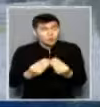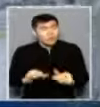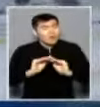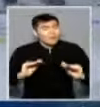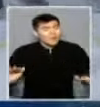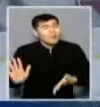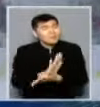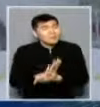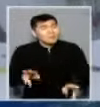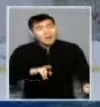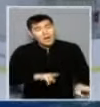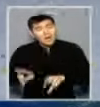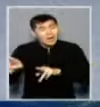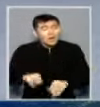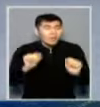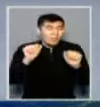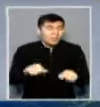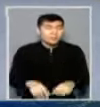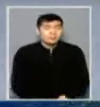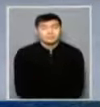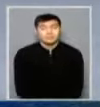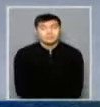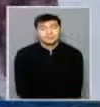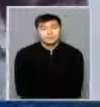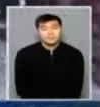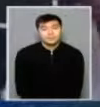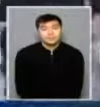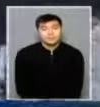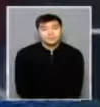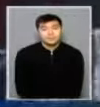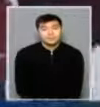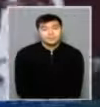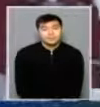балалар тегін конькимен сырғанай алады. Айгерім Айтмұхамбет, Тілек Қабылғұмаров, жаңалық қызметі.